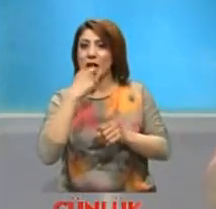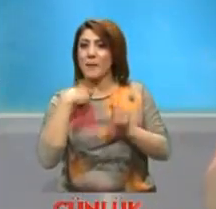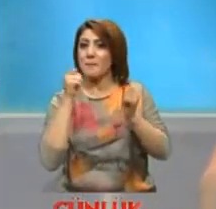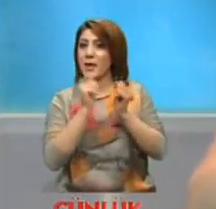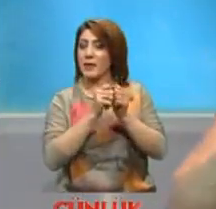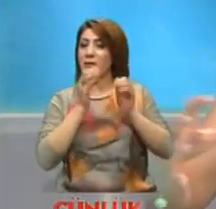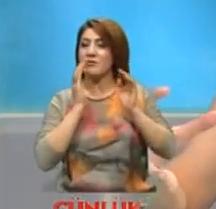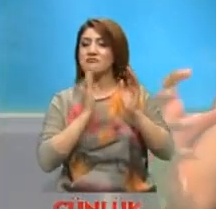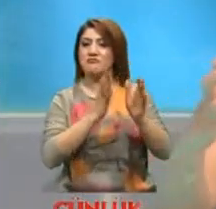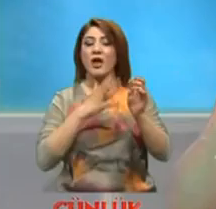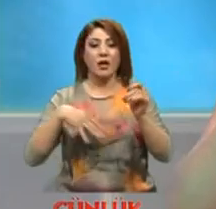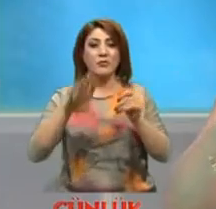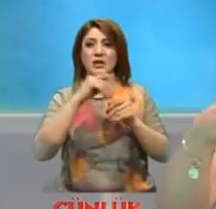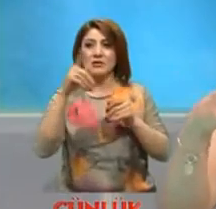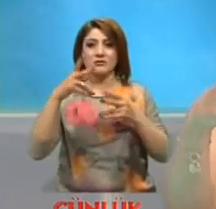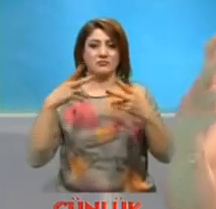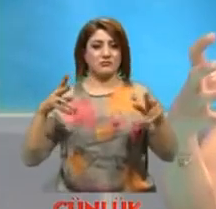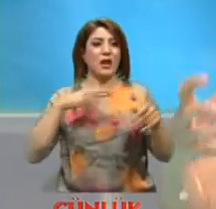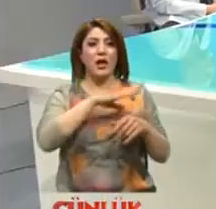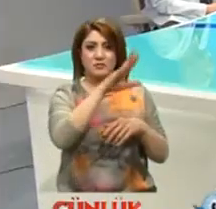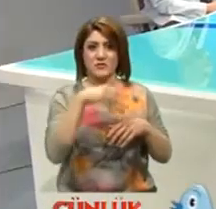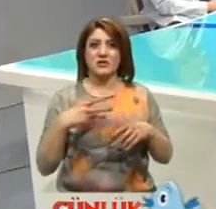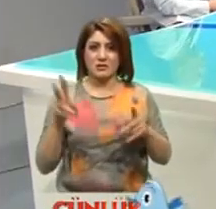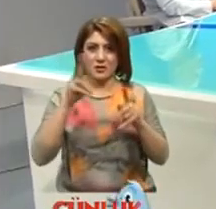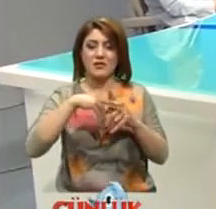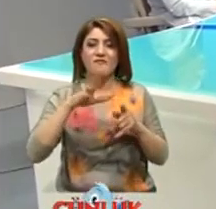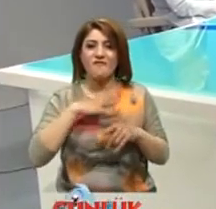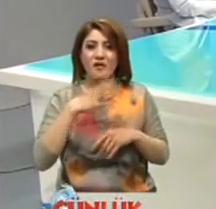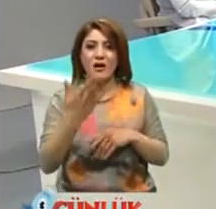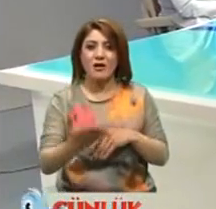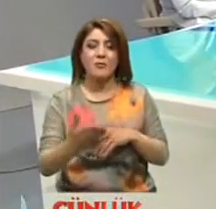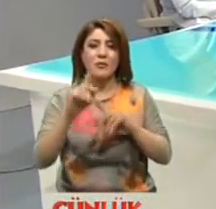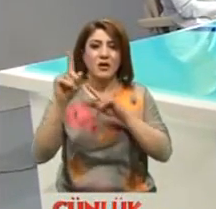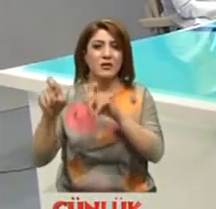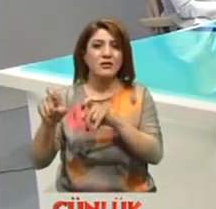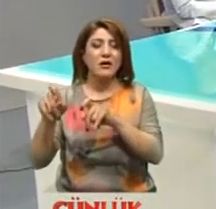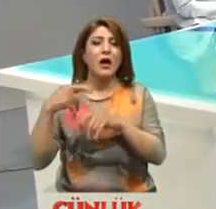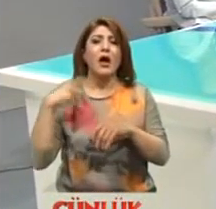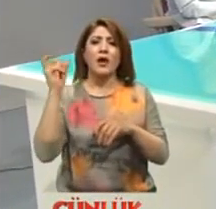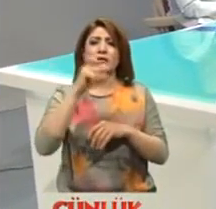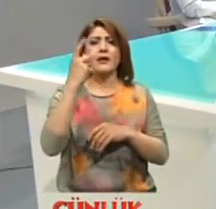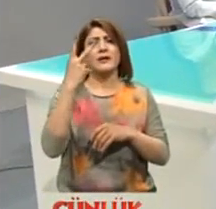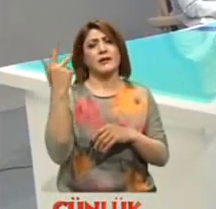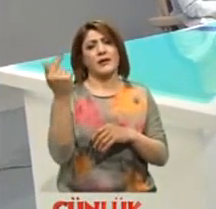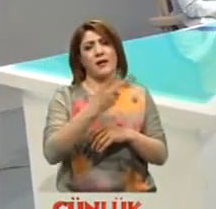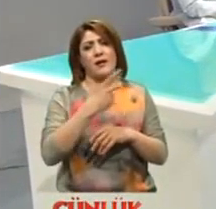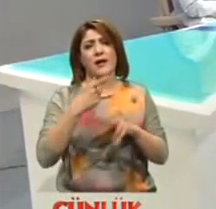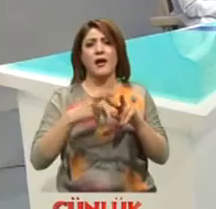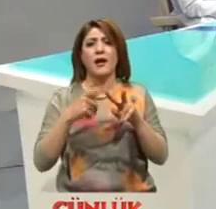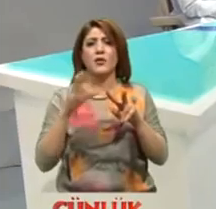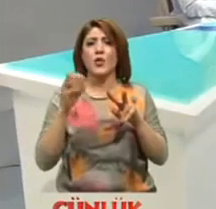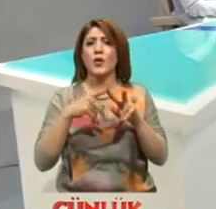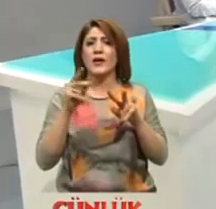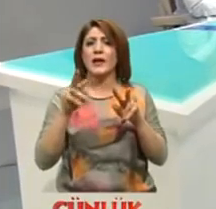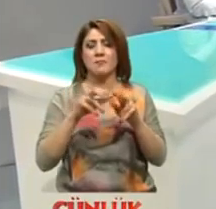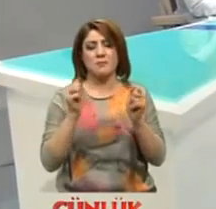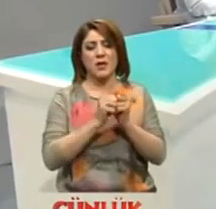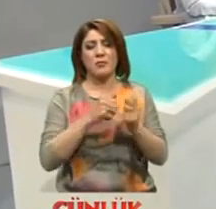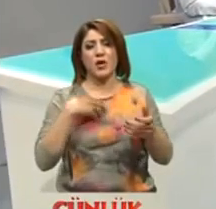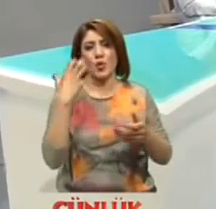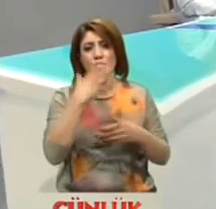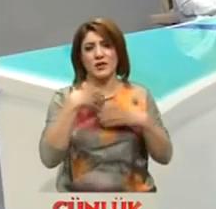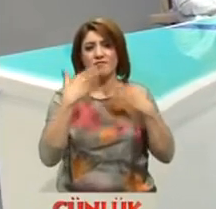sen her türlü açıkken, onlar da uyuyorlar değil mi böyle istediğin yerlerde? Anonimle işte ayda iki tane konser verebiliyoruz. Çünkü onların da çok yoğun